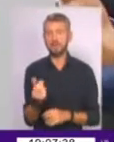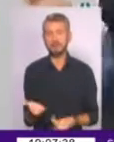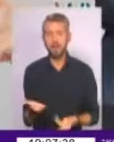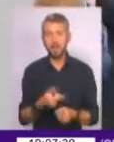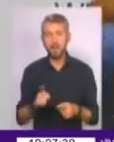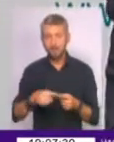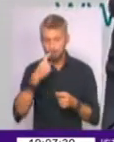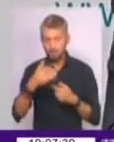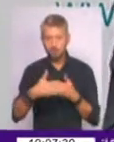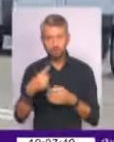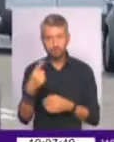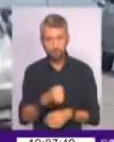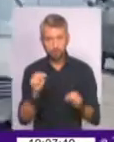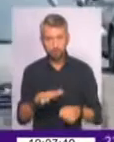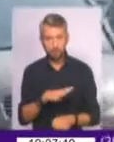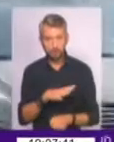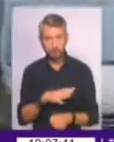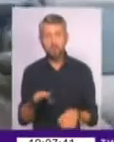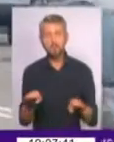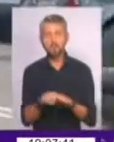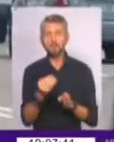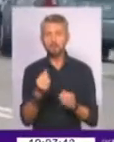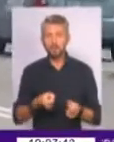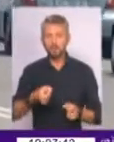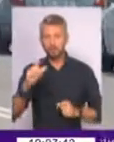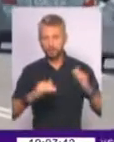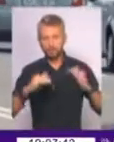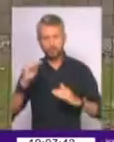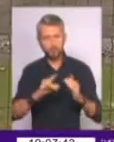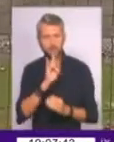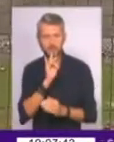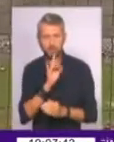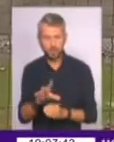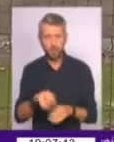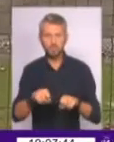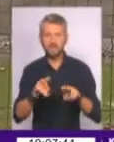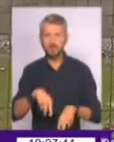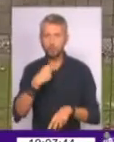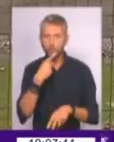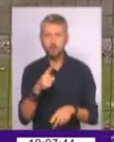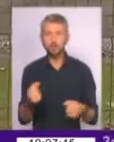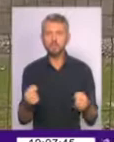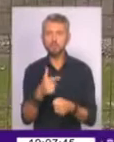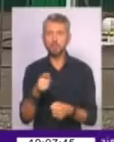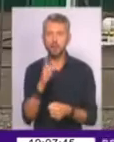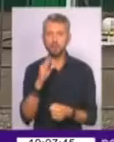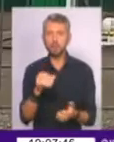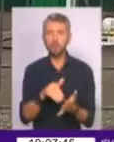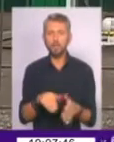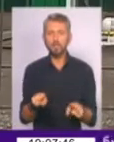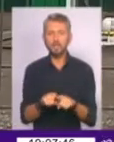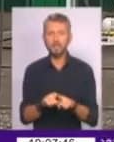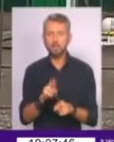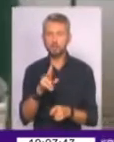Це в ближайшу неділю може бути. Подібних же цінових стрибків надалі не передбачають. Фахівці навіть говорять, що взимку газ буде коштувати так само,